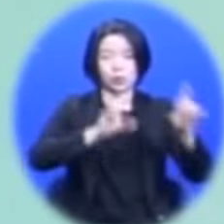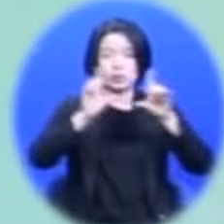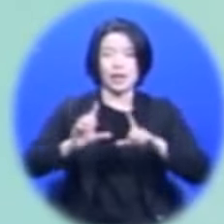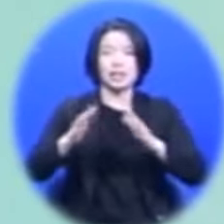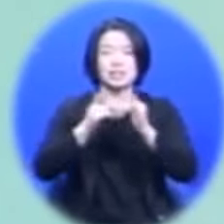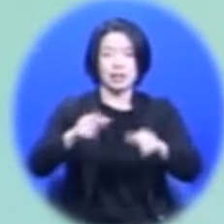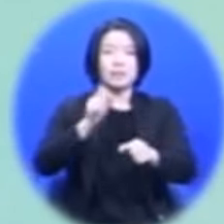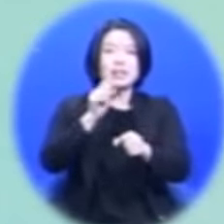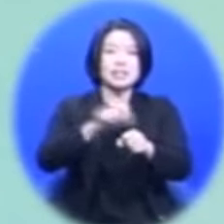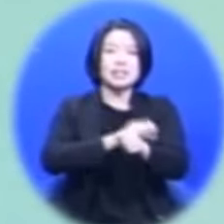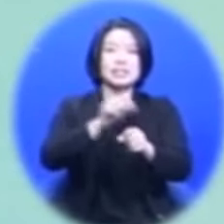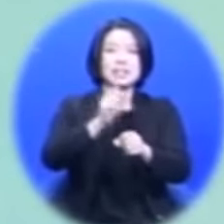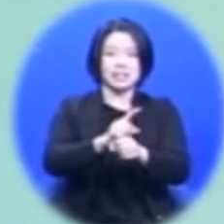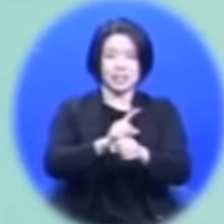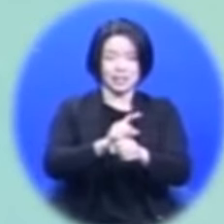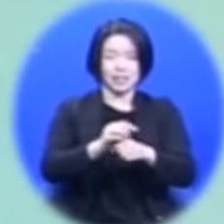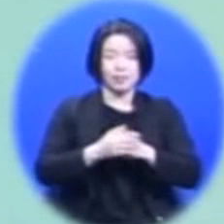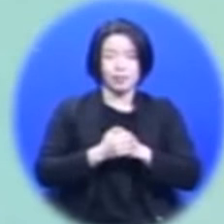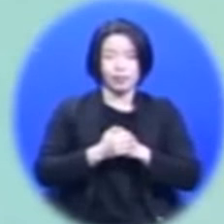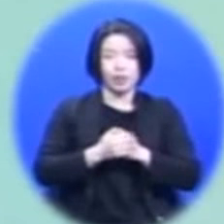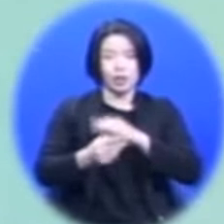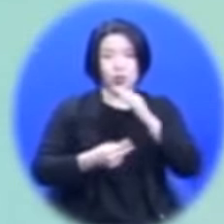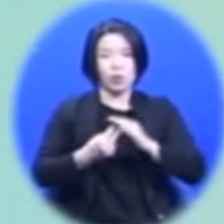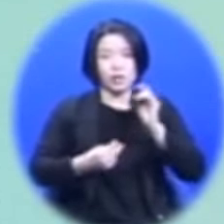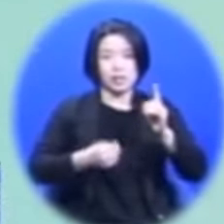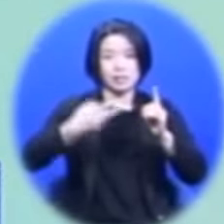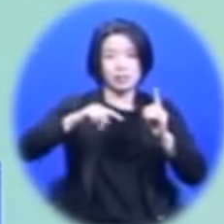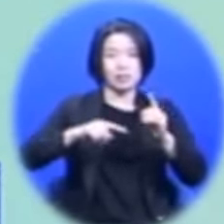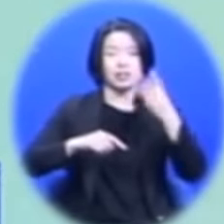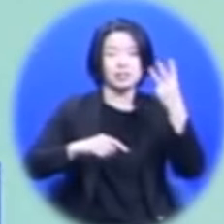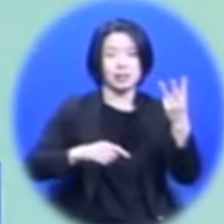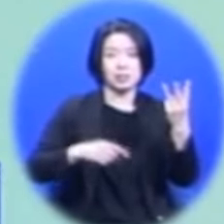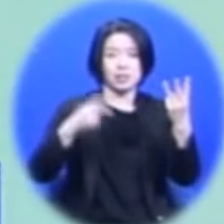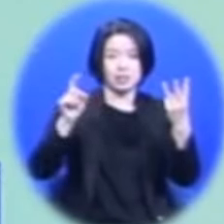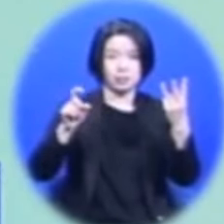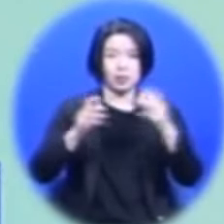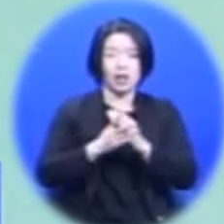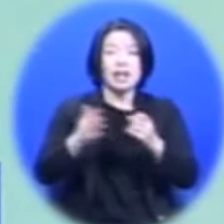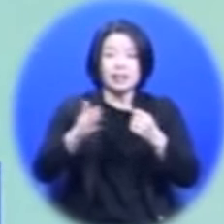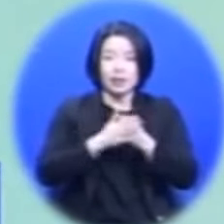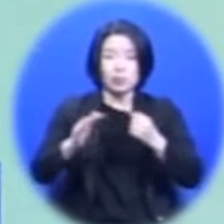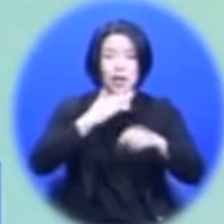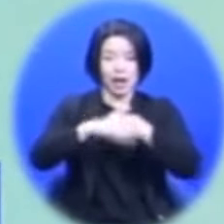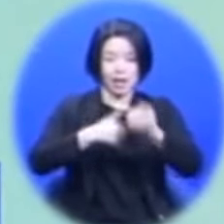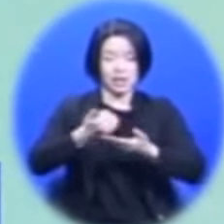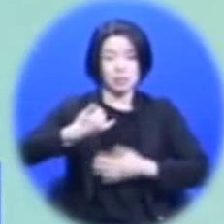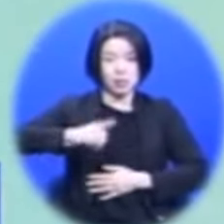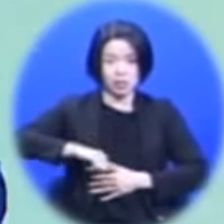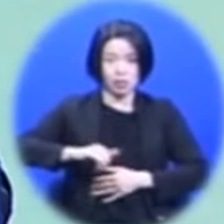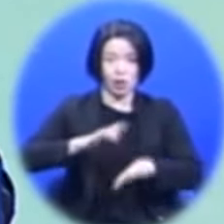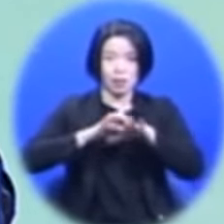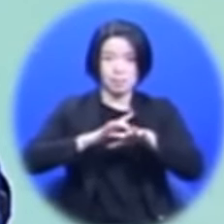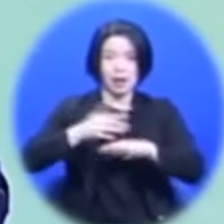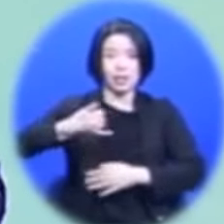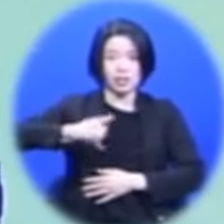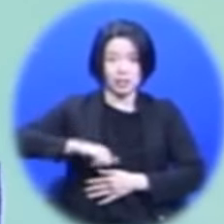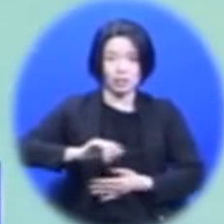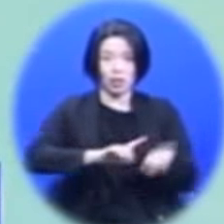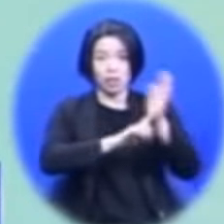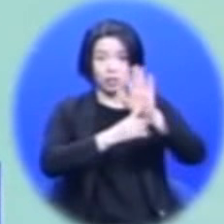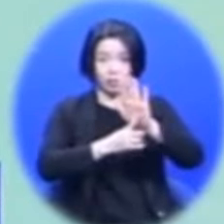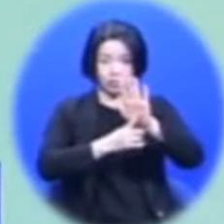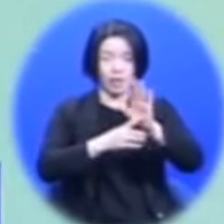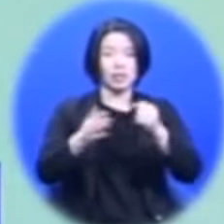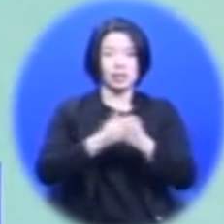특징입니다. 요한일서 3장 10절에 이러므로 하나님의 자녀들과 마귀의 자녀들이